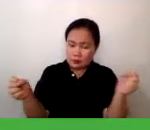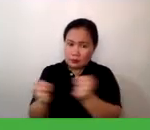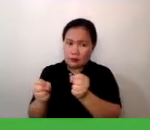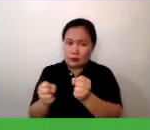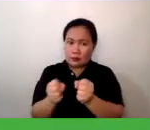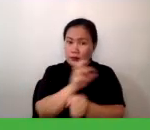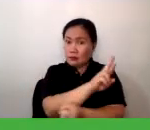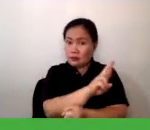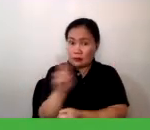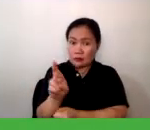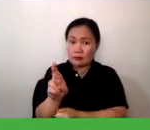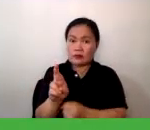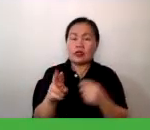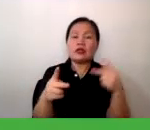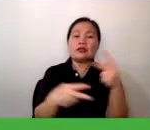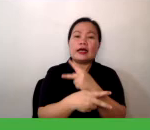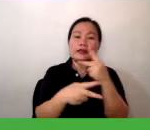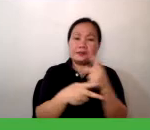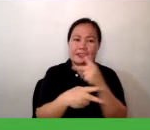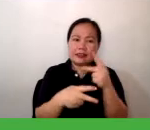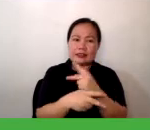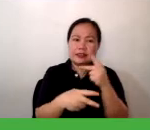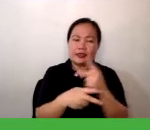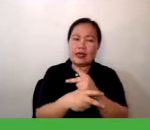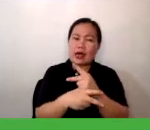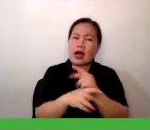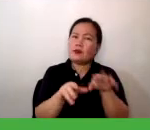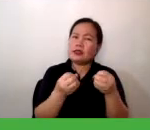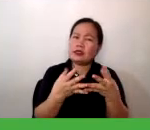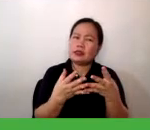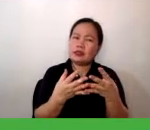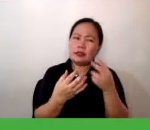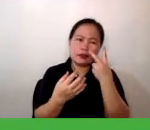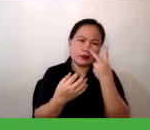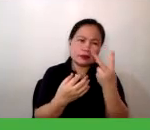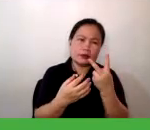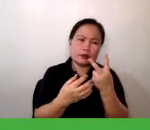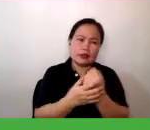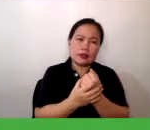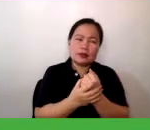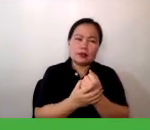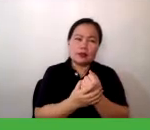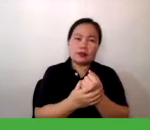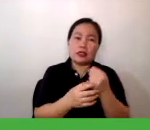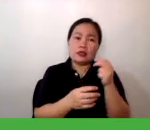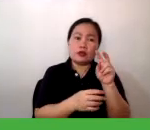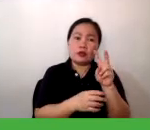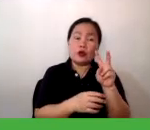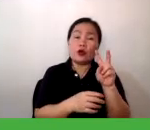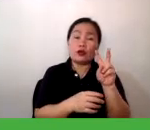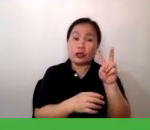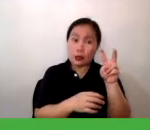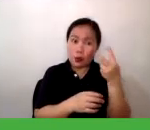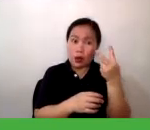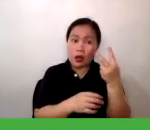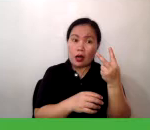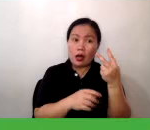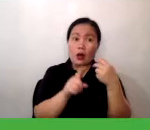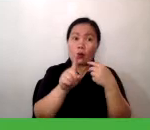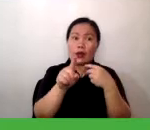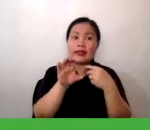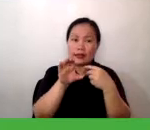Bigger unit to smaller unit, pakanan. Ibig sabihin, magmumultiply tayo. Ng ilan? Saan natin siya ita-times? Dalawa.